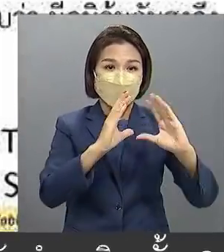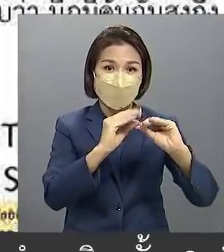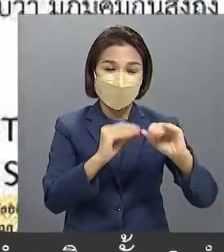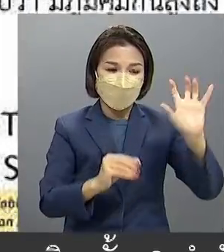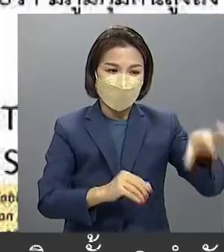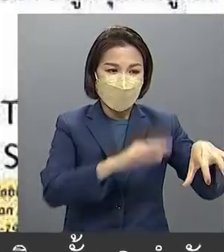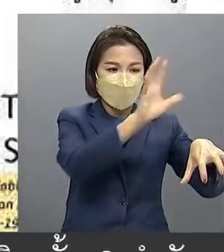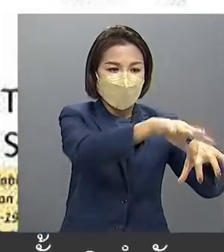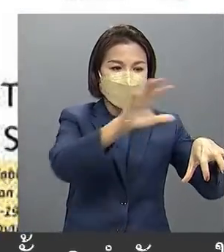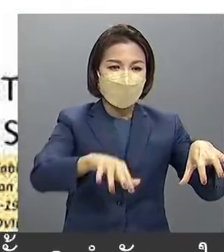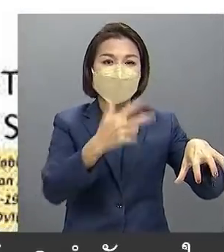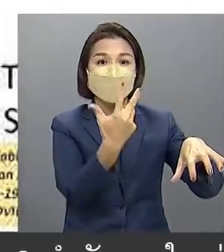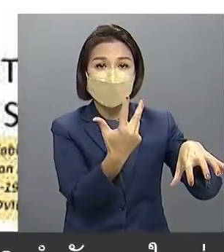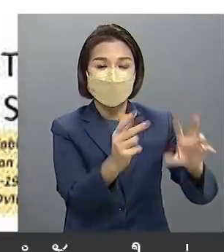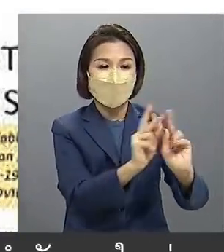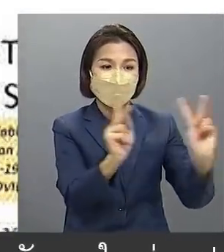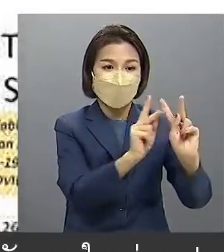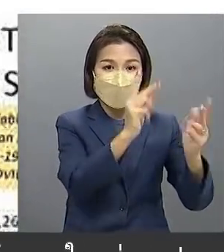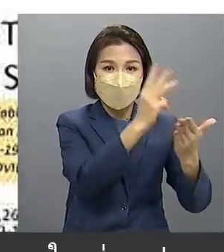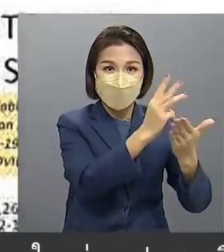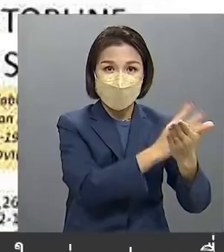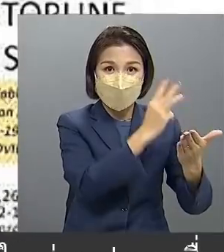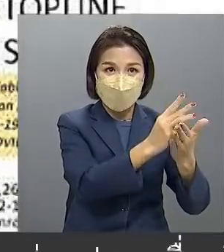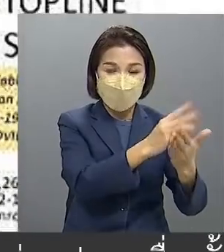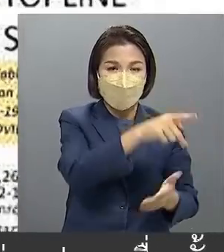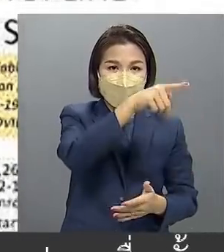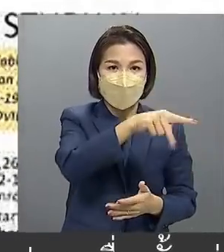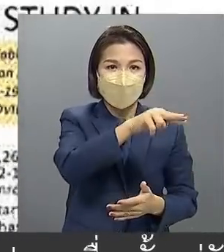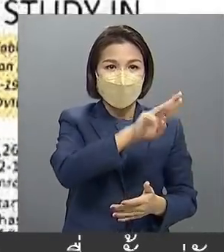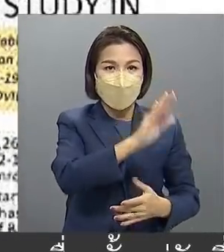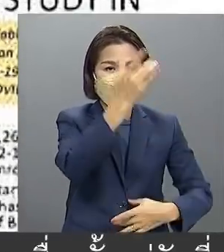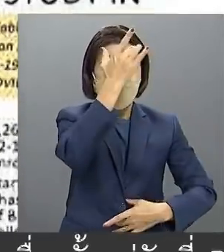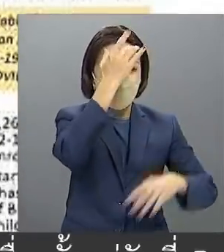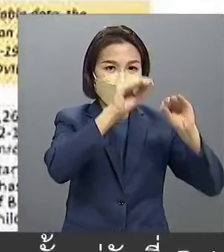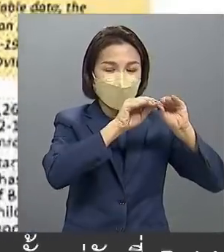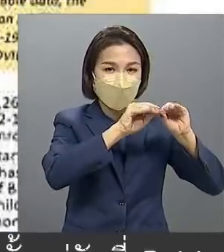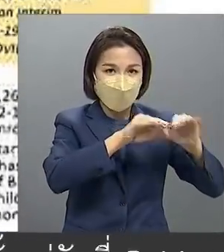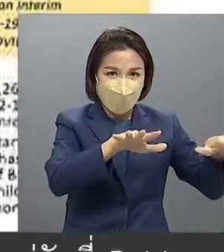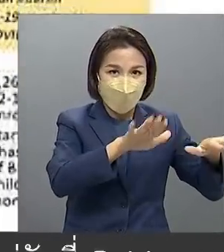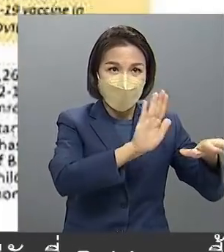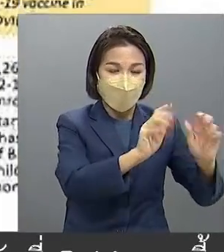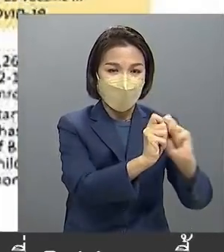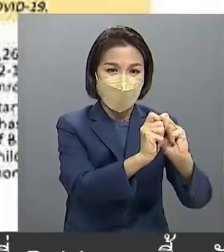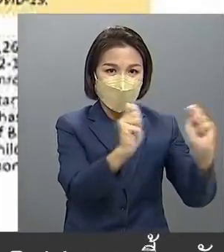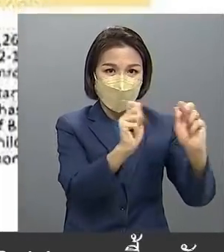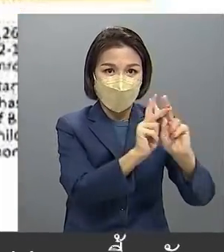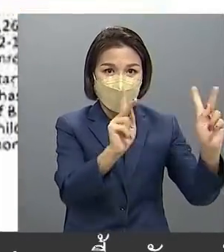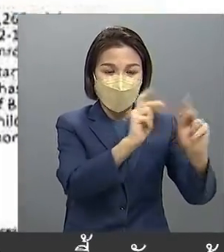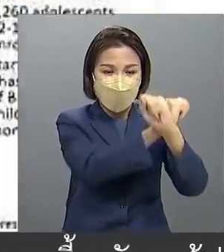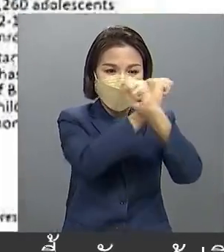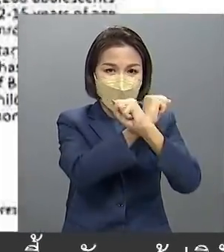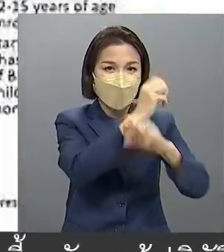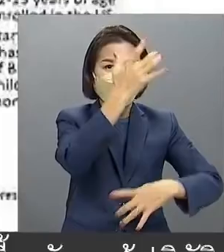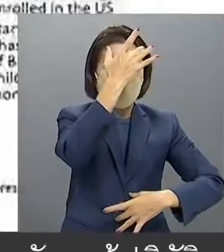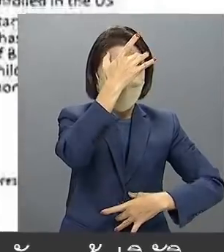เป็นคณะกรรมการวิชาการตามพระราชบัญญัติโรคติดต่อคณะอนุกรรมการสร้างเสริมภูมิคุ้มกันโรคและคณะทำงานวิชาการ